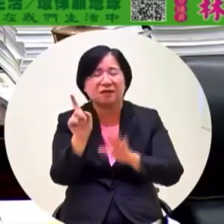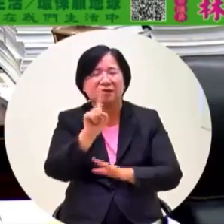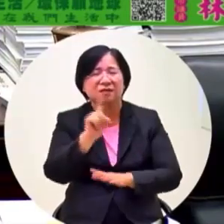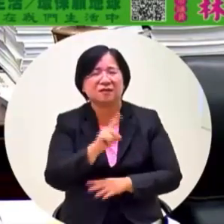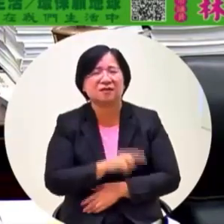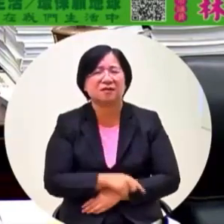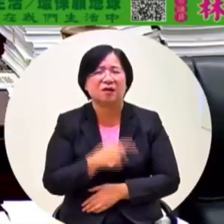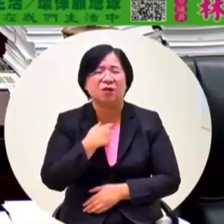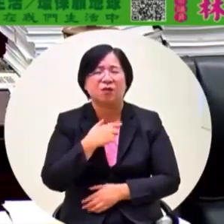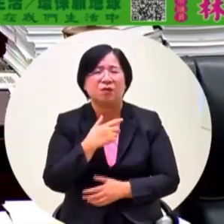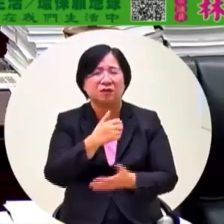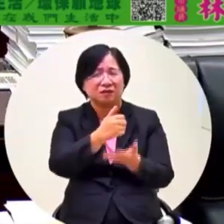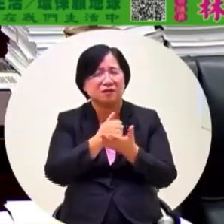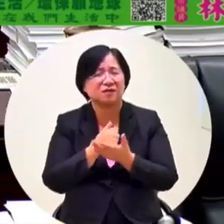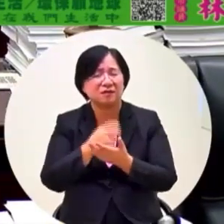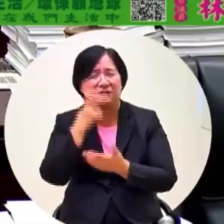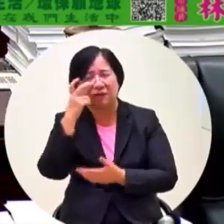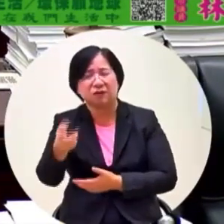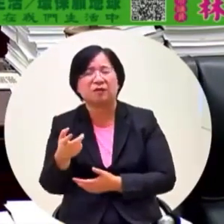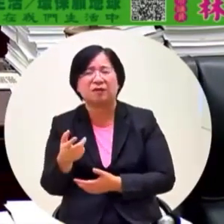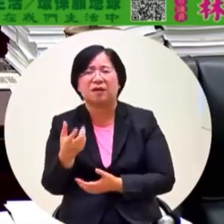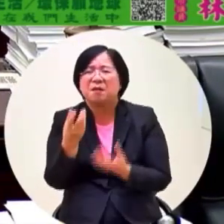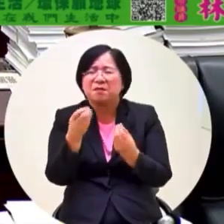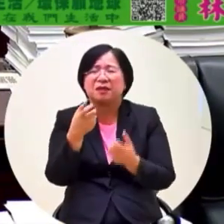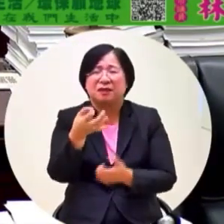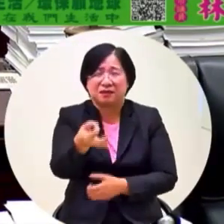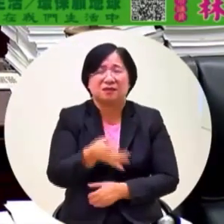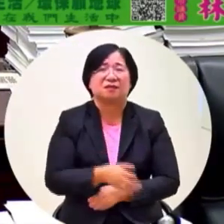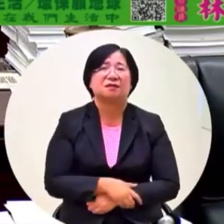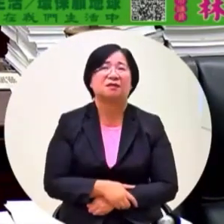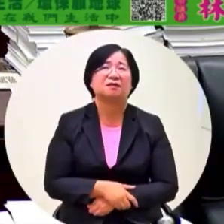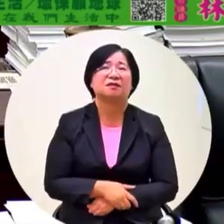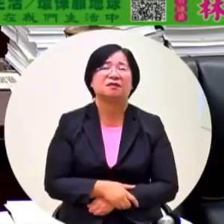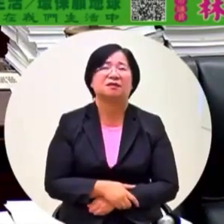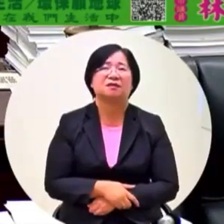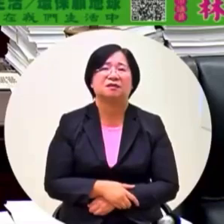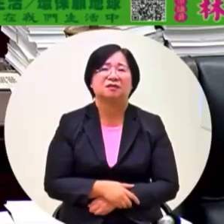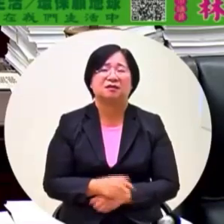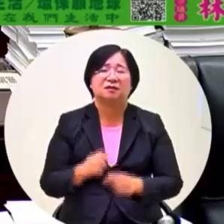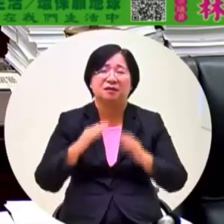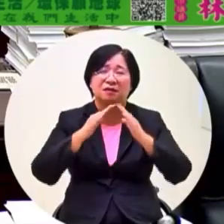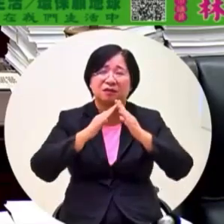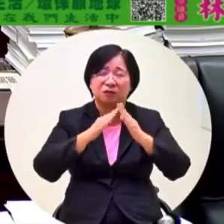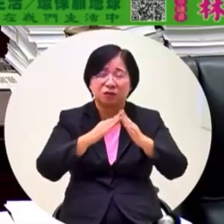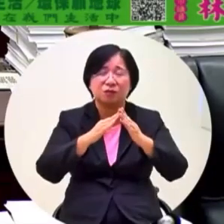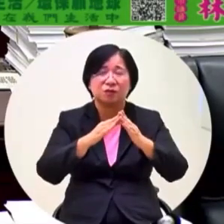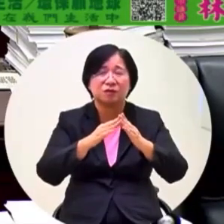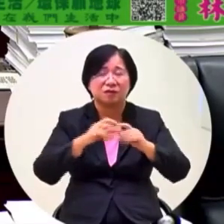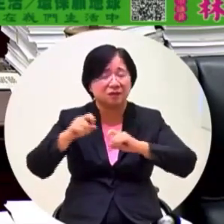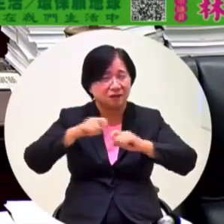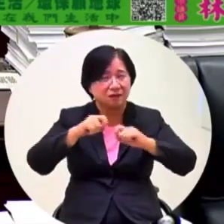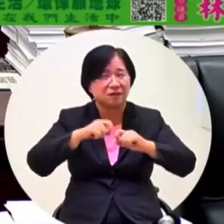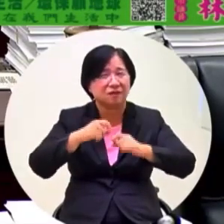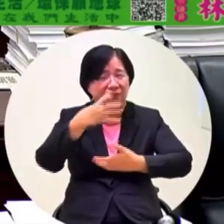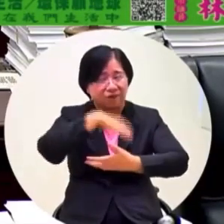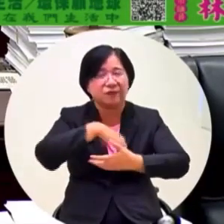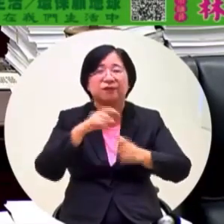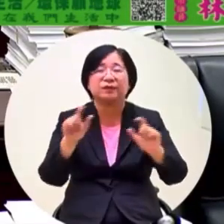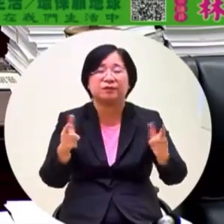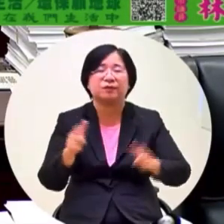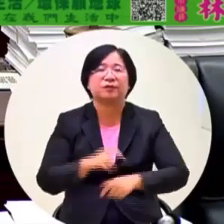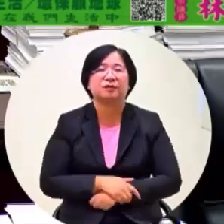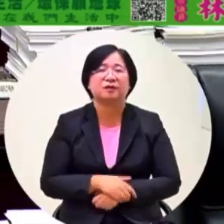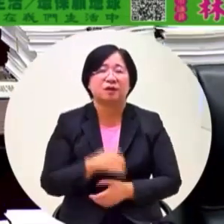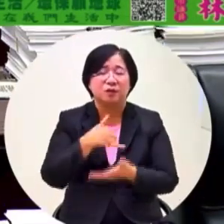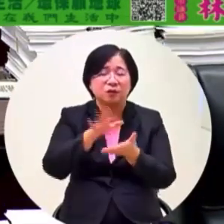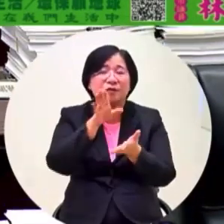勘，你们第一句话，没钱，伊不是都市计划到，他们不是都市计划范围内，他们属于港